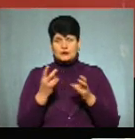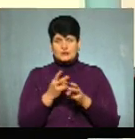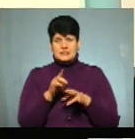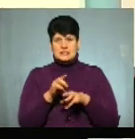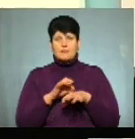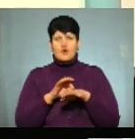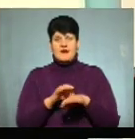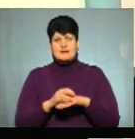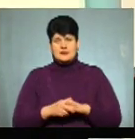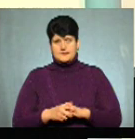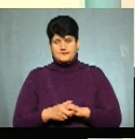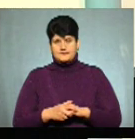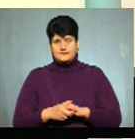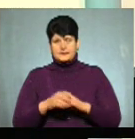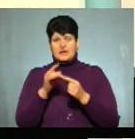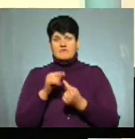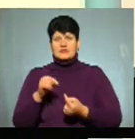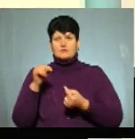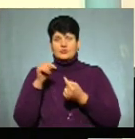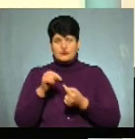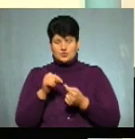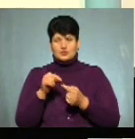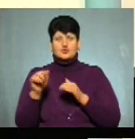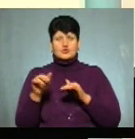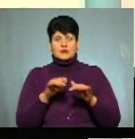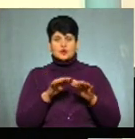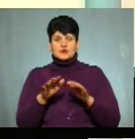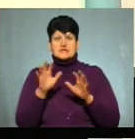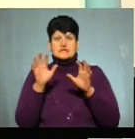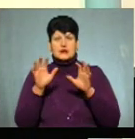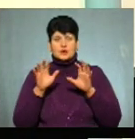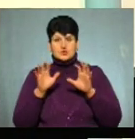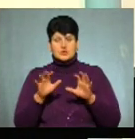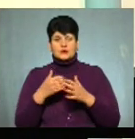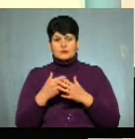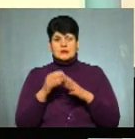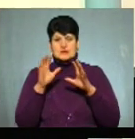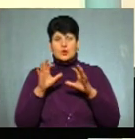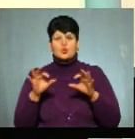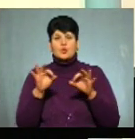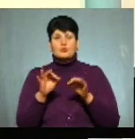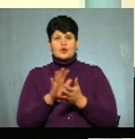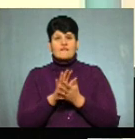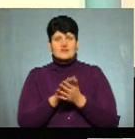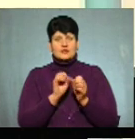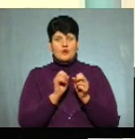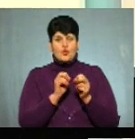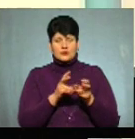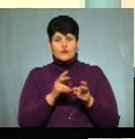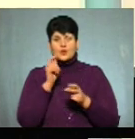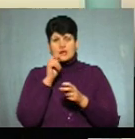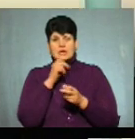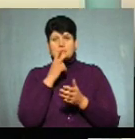проведення. Відповідно до діючого законодавства, тобто закону про відходи, в Україні